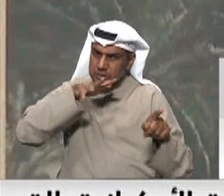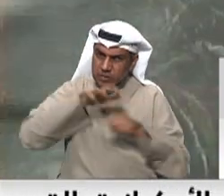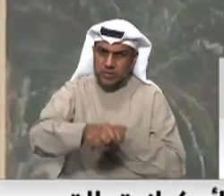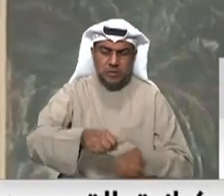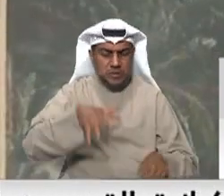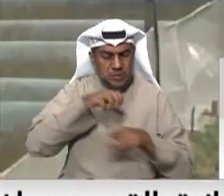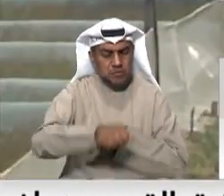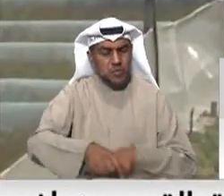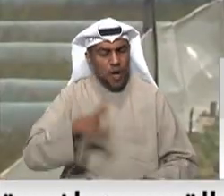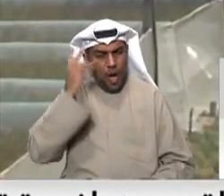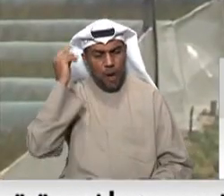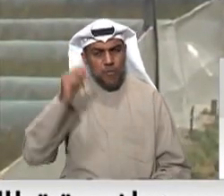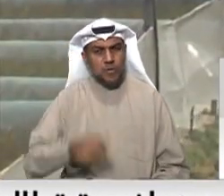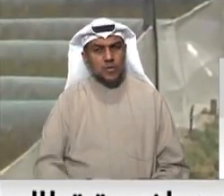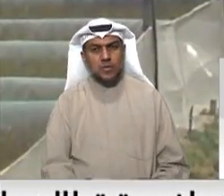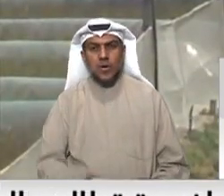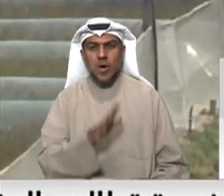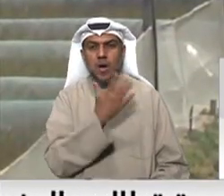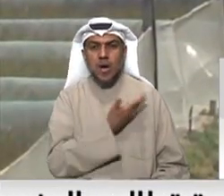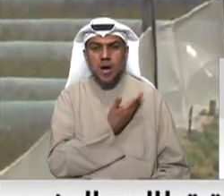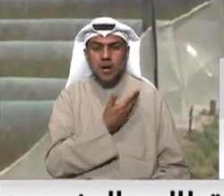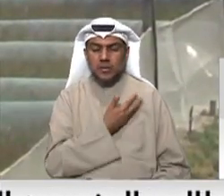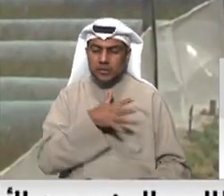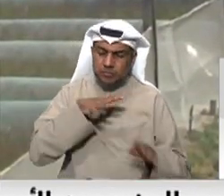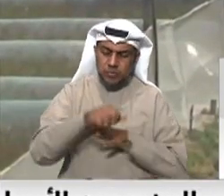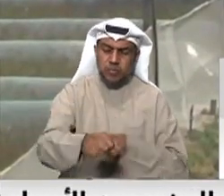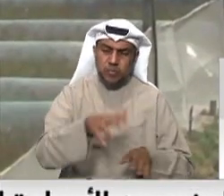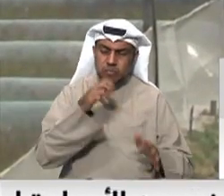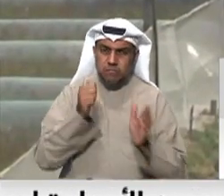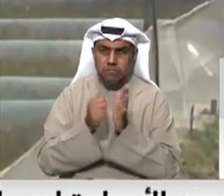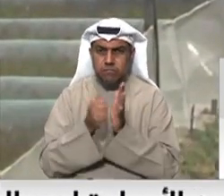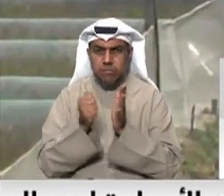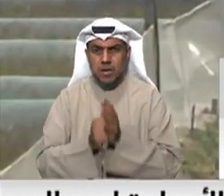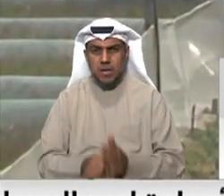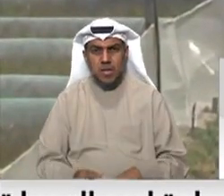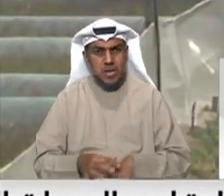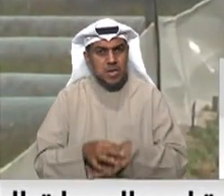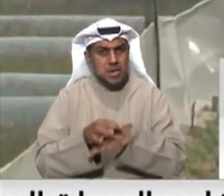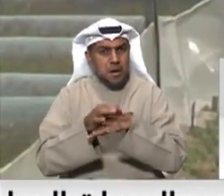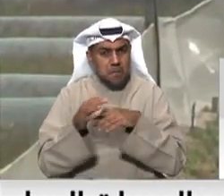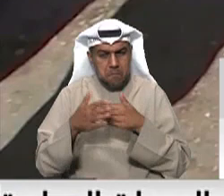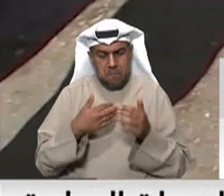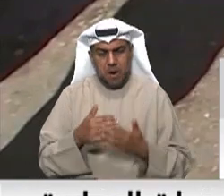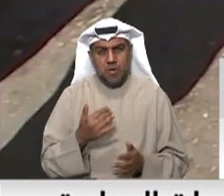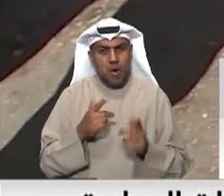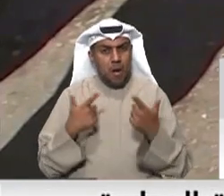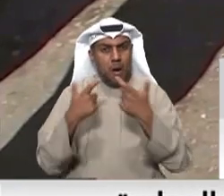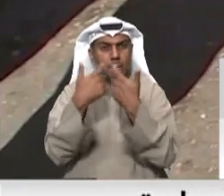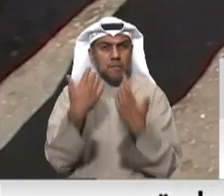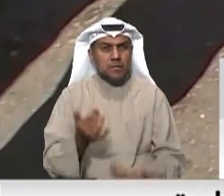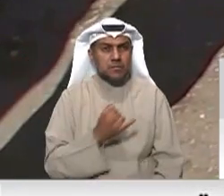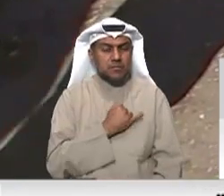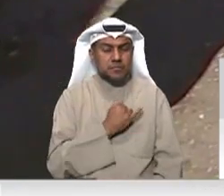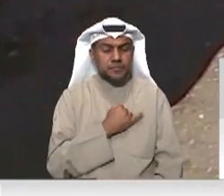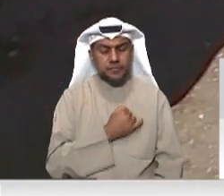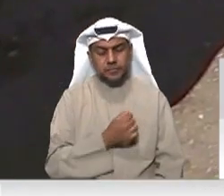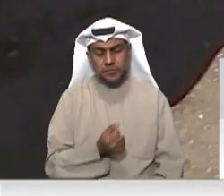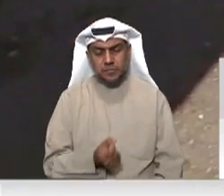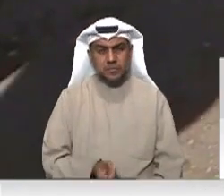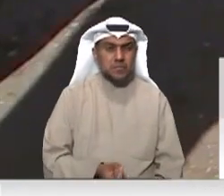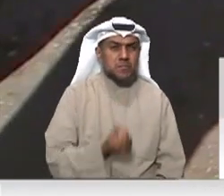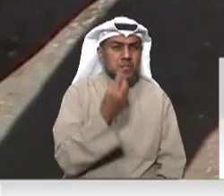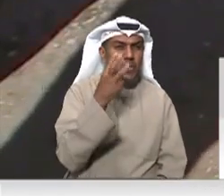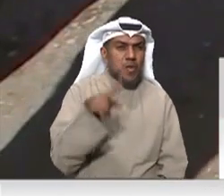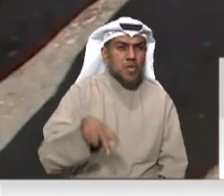الساعات الاخيره ت مجزره ضد المدنيين الابرياء راح ضحيتها 183